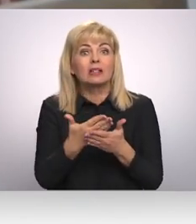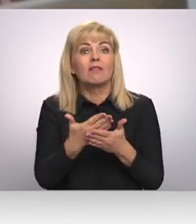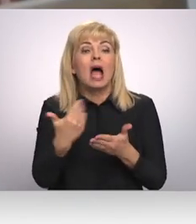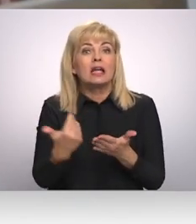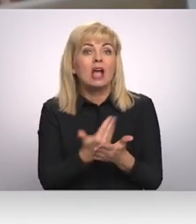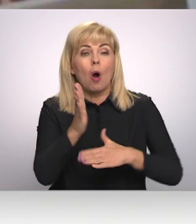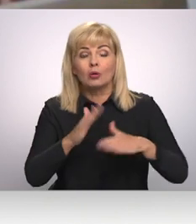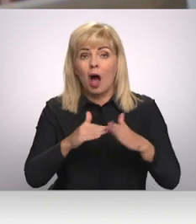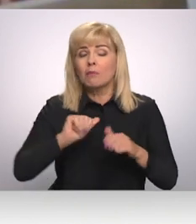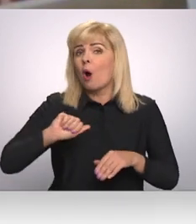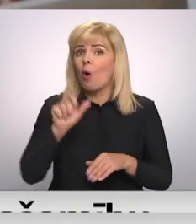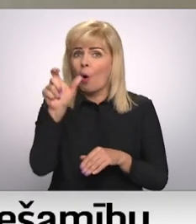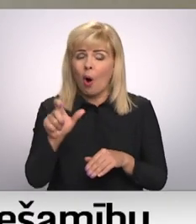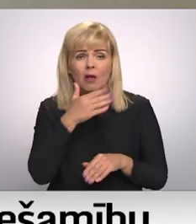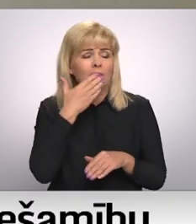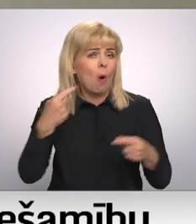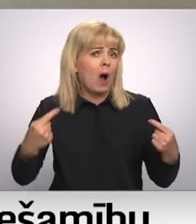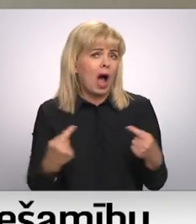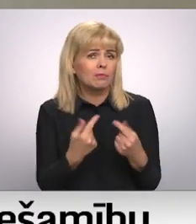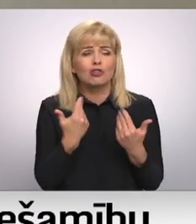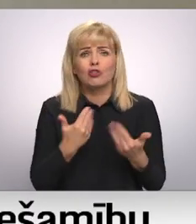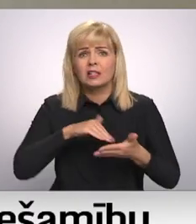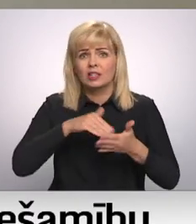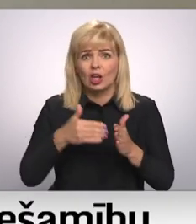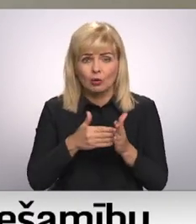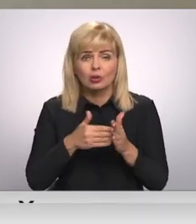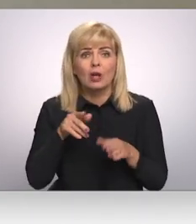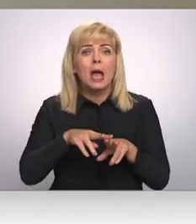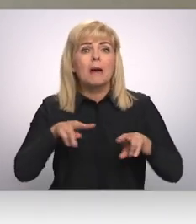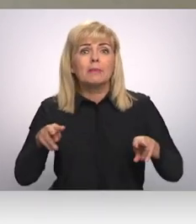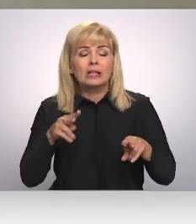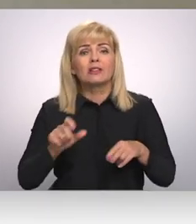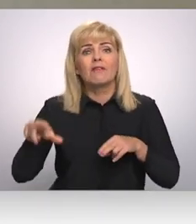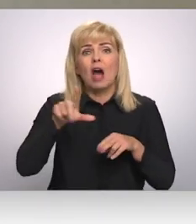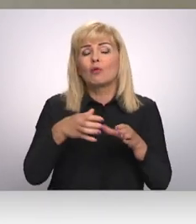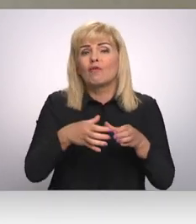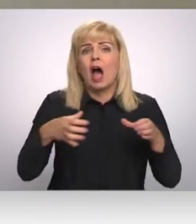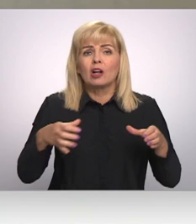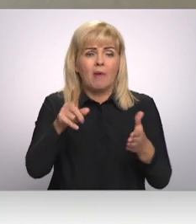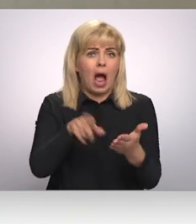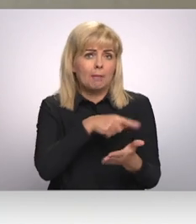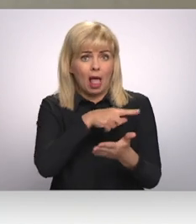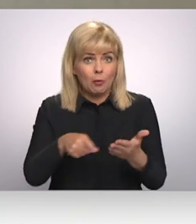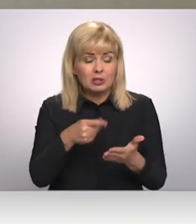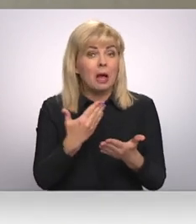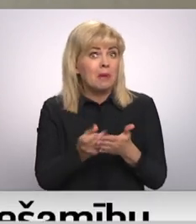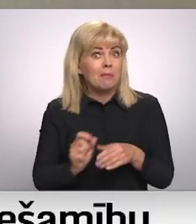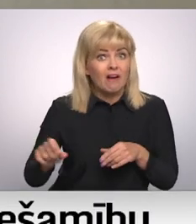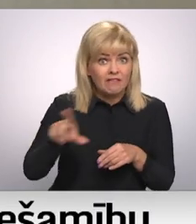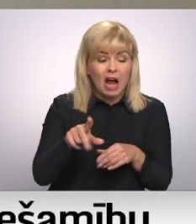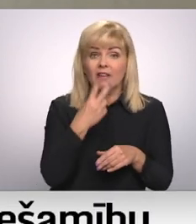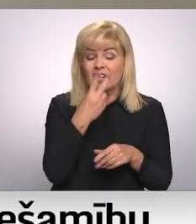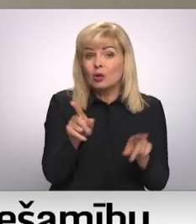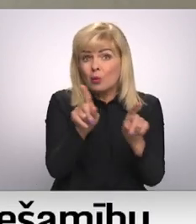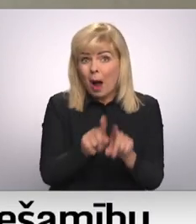nav atbilstoši šīs dienas situācijā. Papildus ministri tikai vairos varas nejēdzības. Vēl jau vairāk, ja tiek paredzēts, ka vienai un